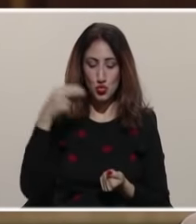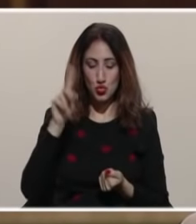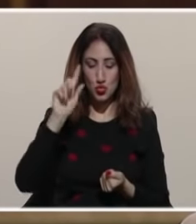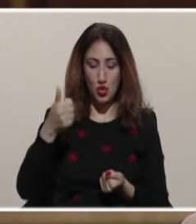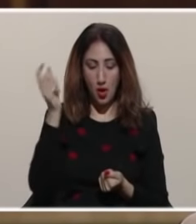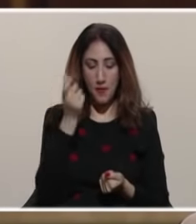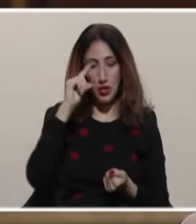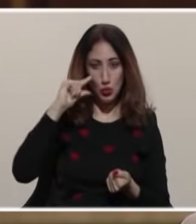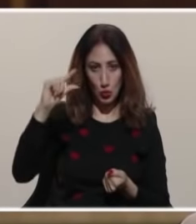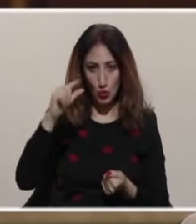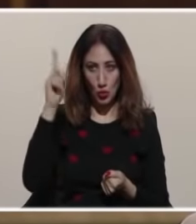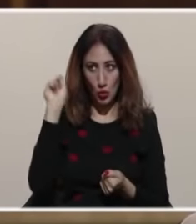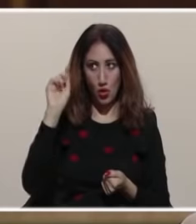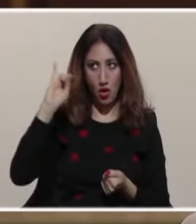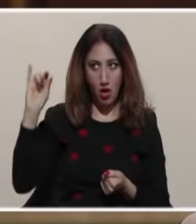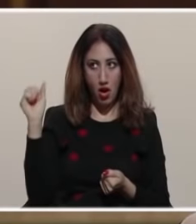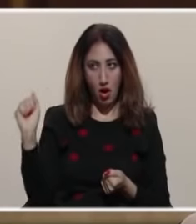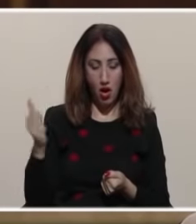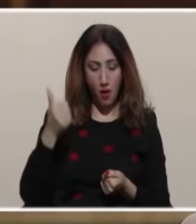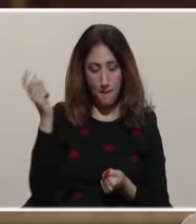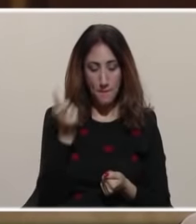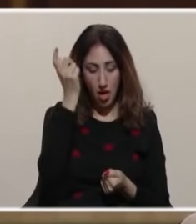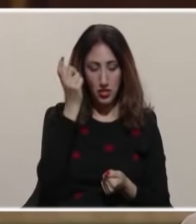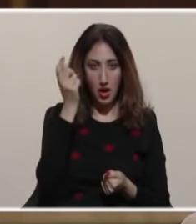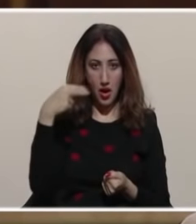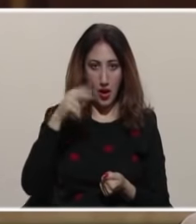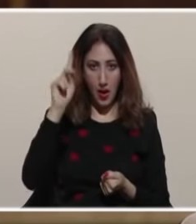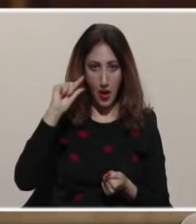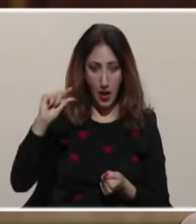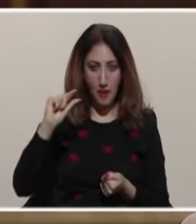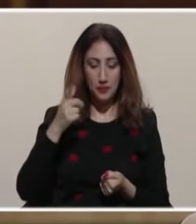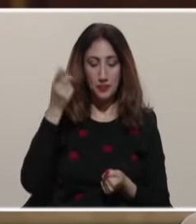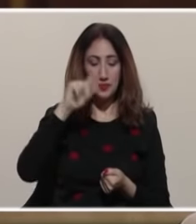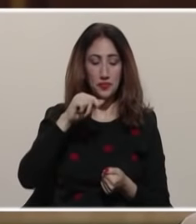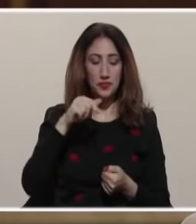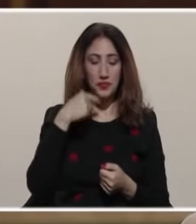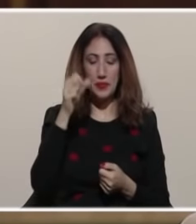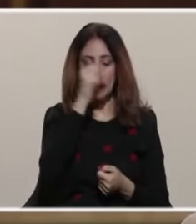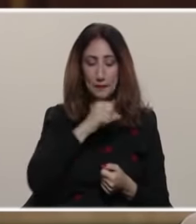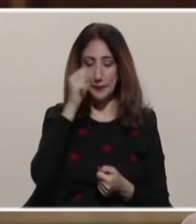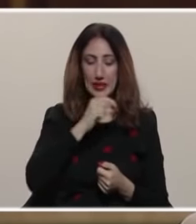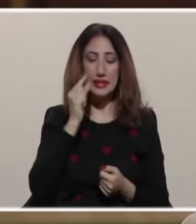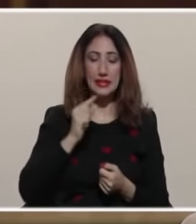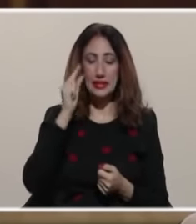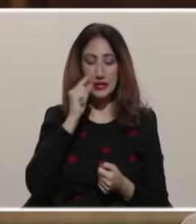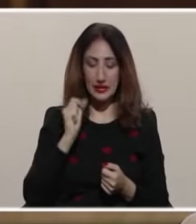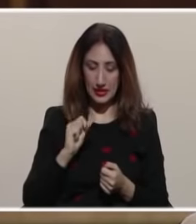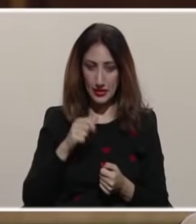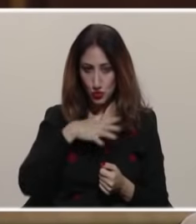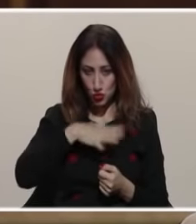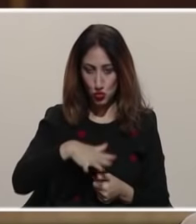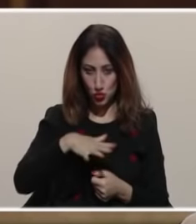الدكتور رمضان عبد الرازق، وكمان منورنا ومشرفنا المنشد الكبير فضيلة